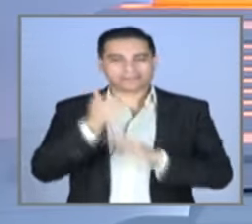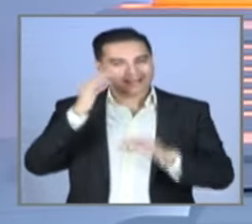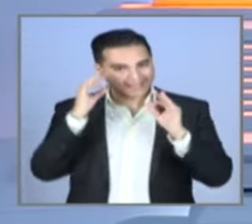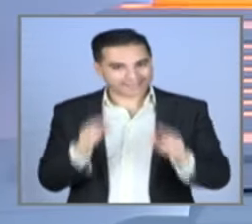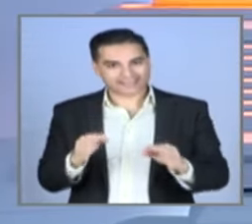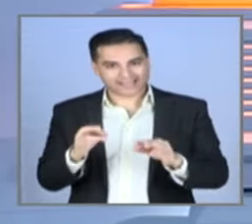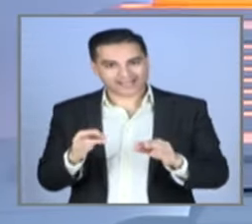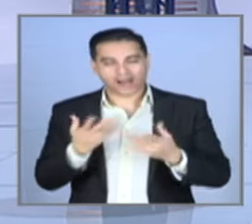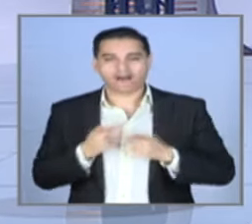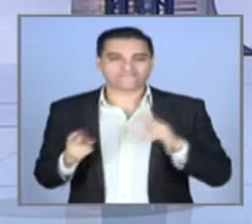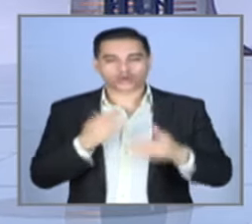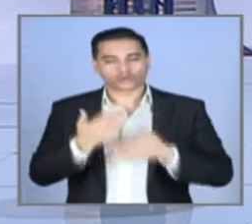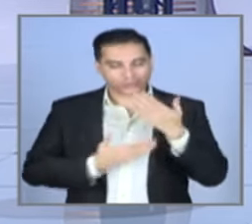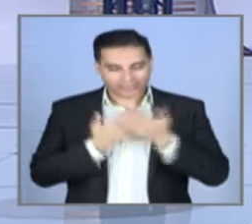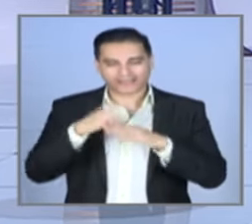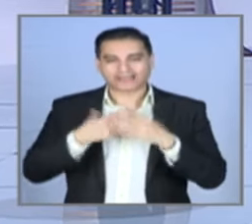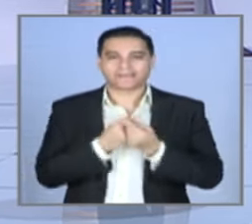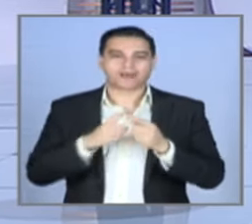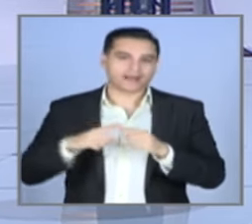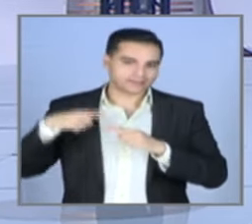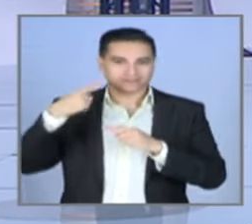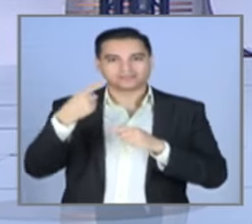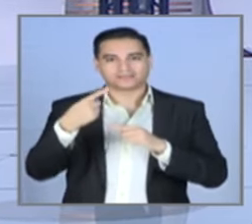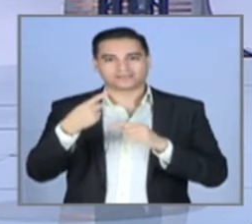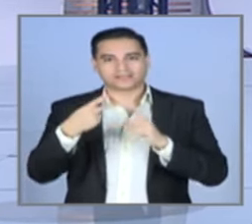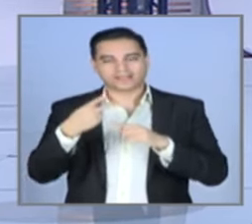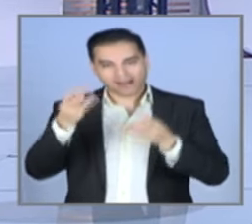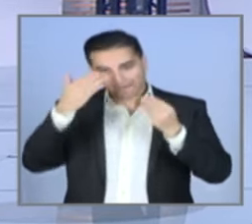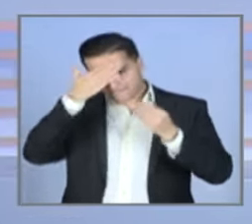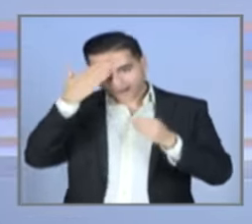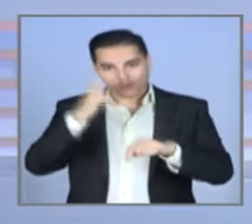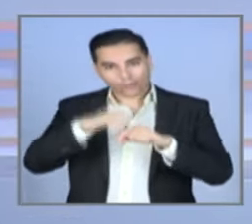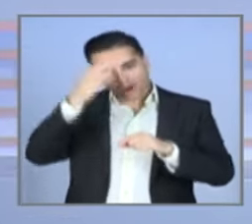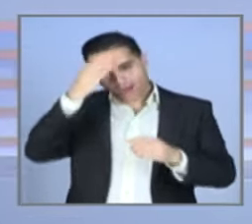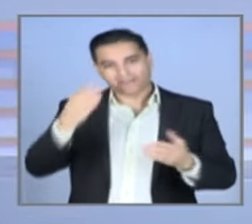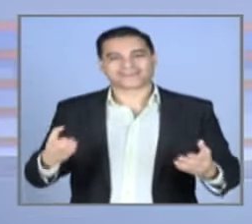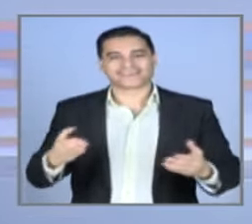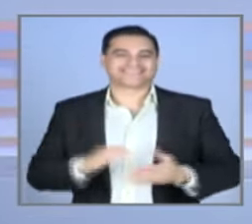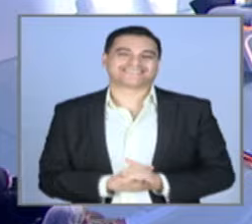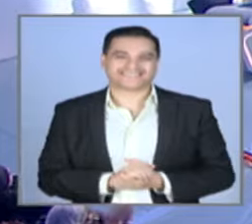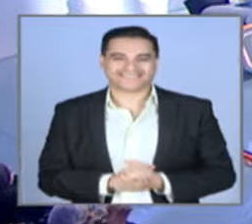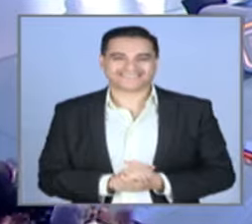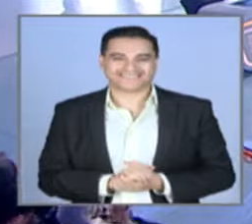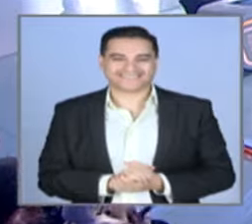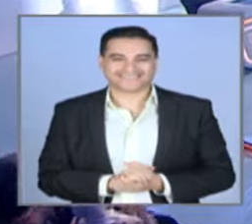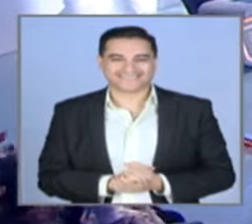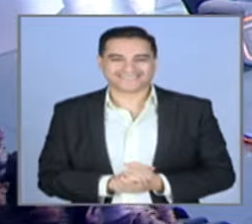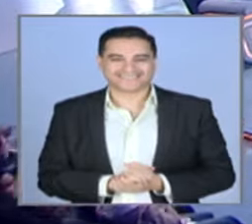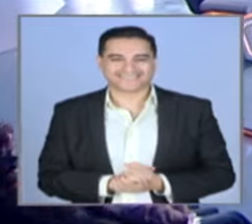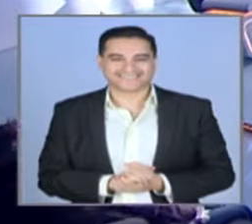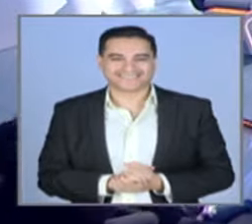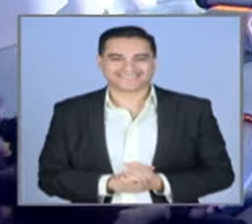جدا. هنخرج فاصل وهنرجع مرة تانية مع فقرة المعرفة والعباقرة.